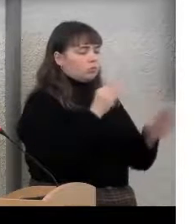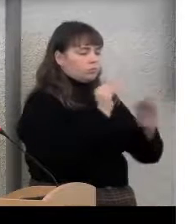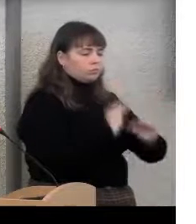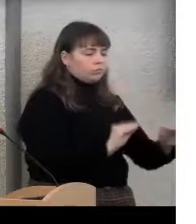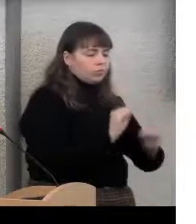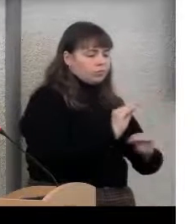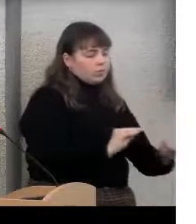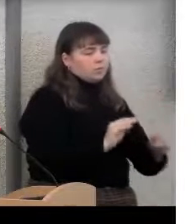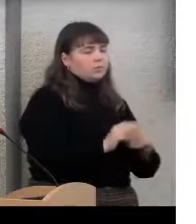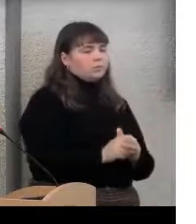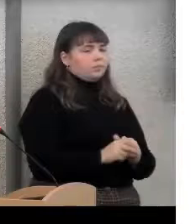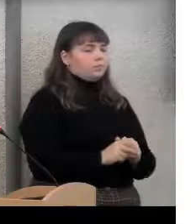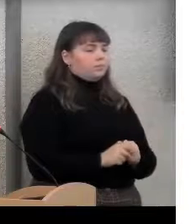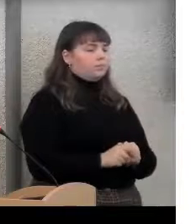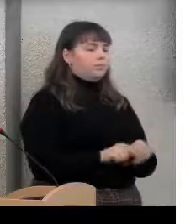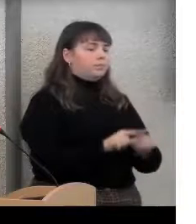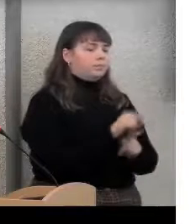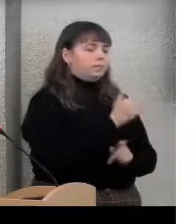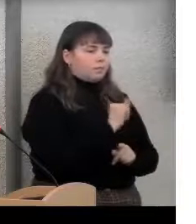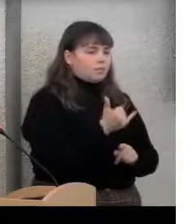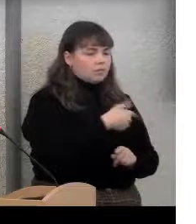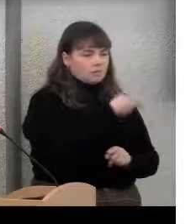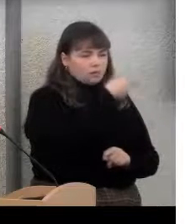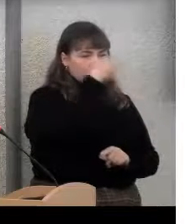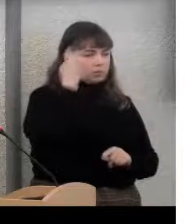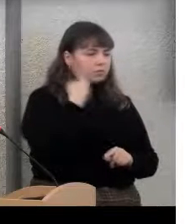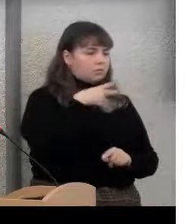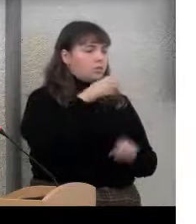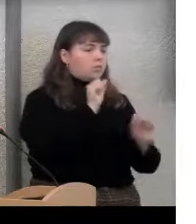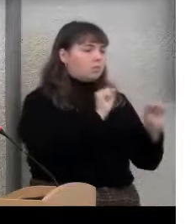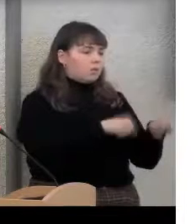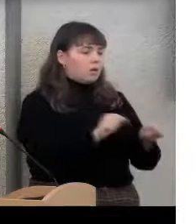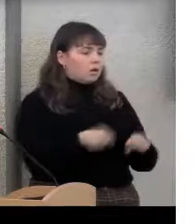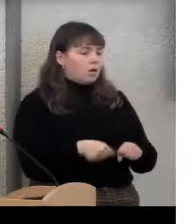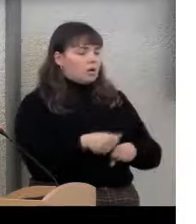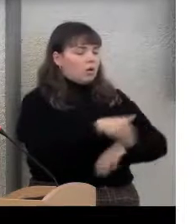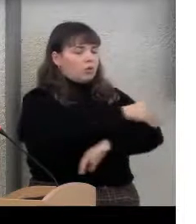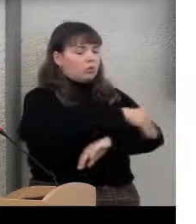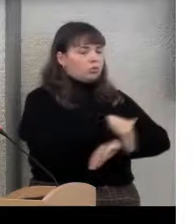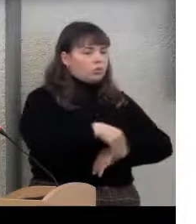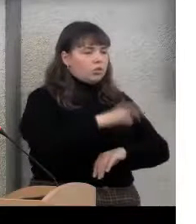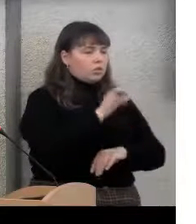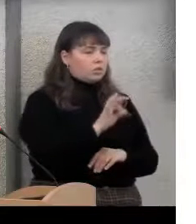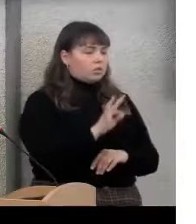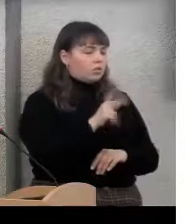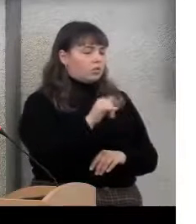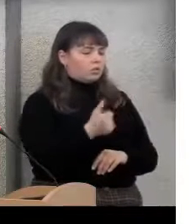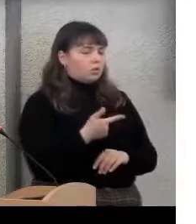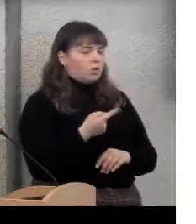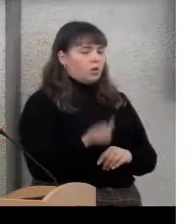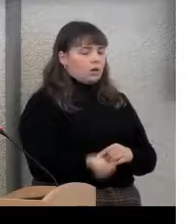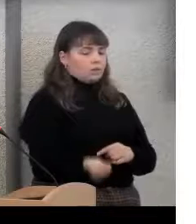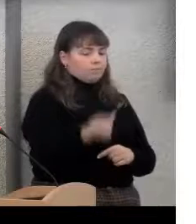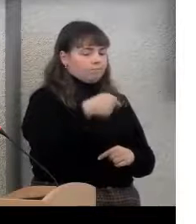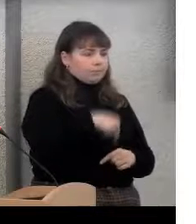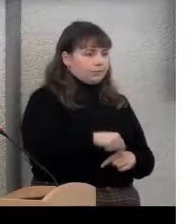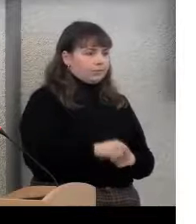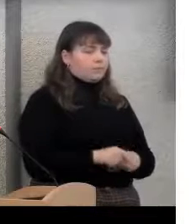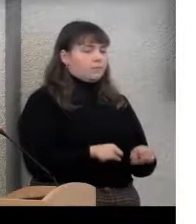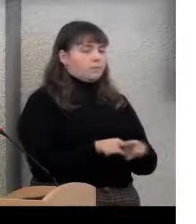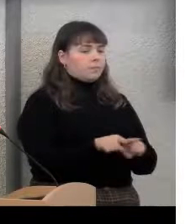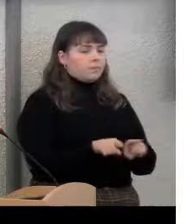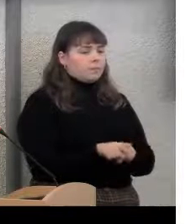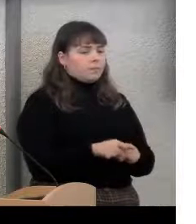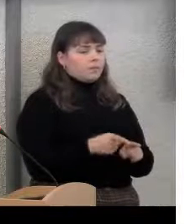pat įvertinti Lietuvos galimybes pritraukiant užsienio startuolius, taigi atlikti galimybių studiją